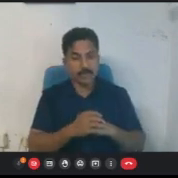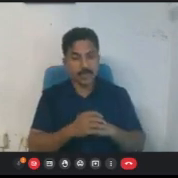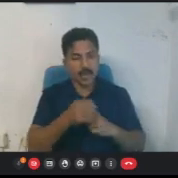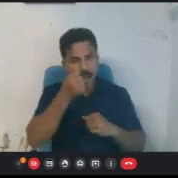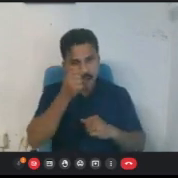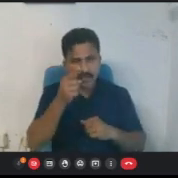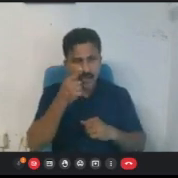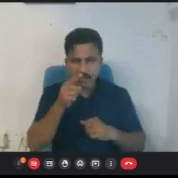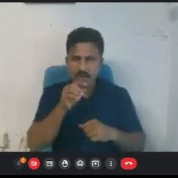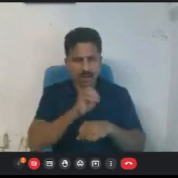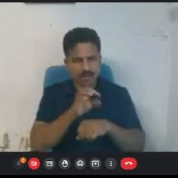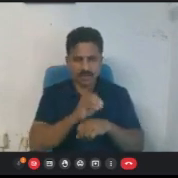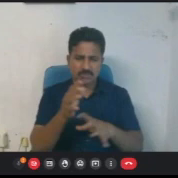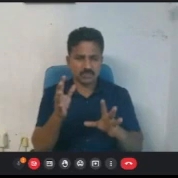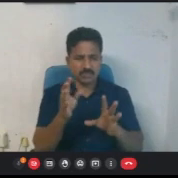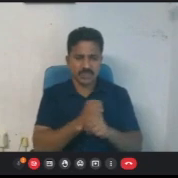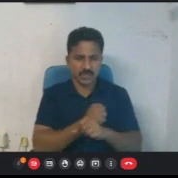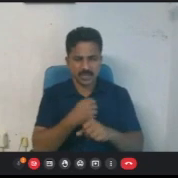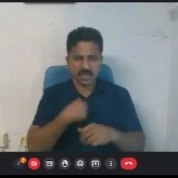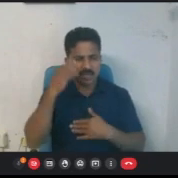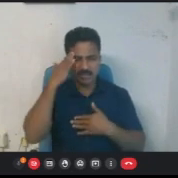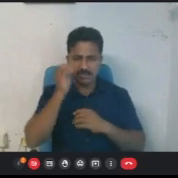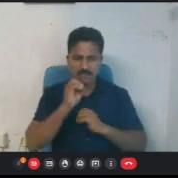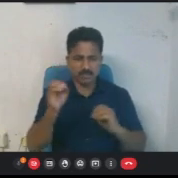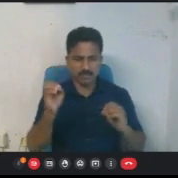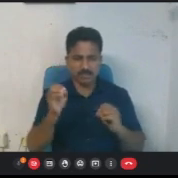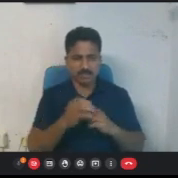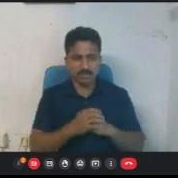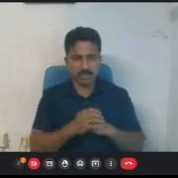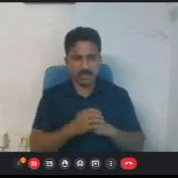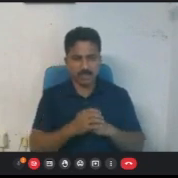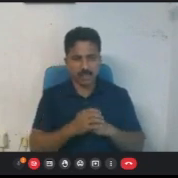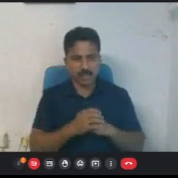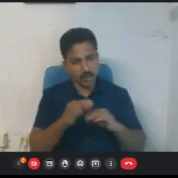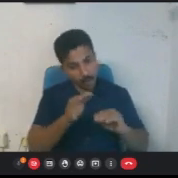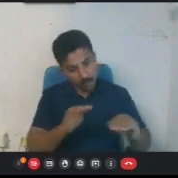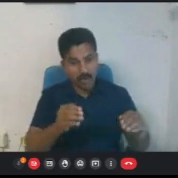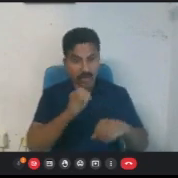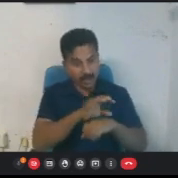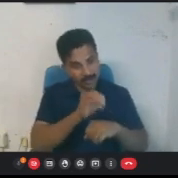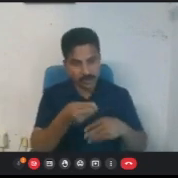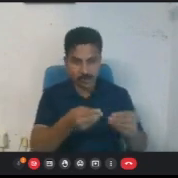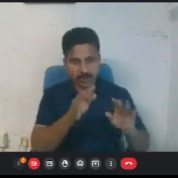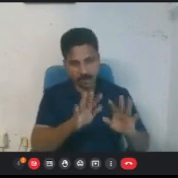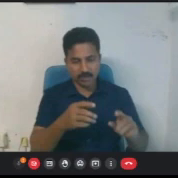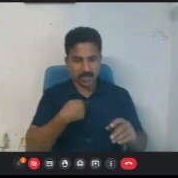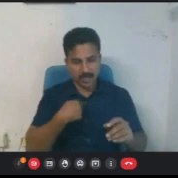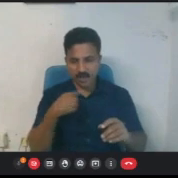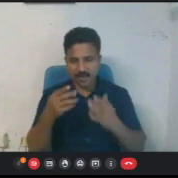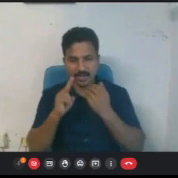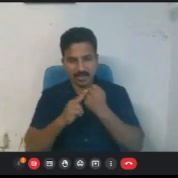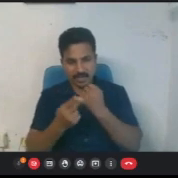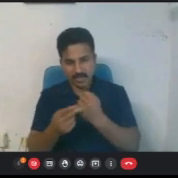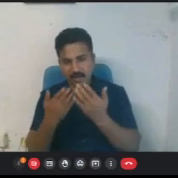പേരൻസിന് കൊടുക്കുന്നില്ല, കൊടുക്കുന്നതായിട്ട് അറിയില്ല. അതവിടുന്ന് കിട്ടുന്നുണ്ട് കുട്ടികൾക്ക്. എന്റെ കുട്ടി അവിടെ പഠിക്കുന്ന ഒരു കുട്ടിയ